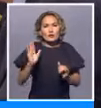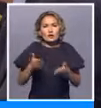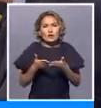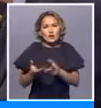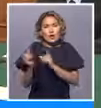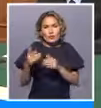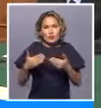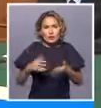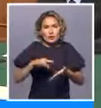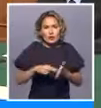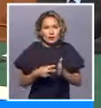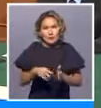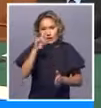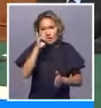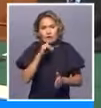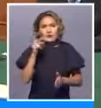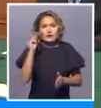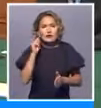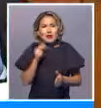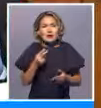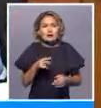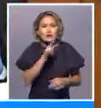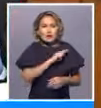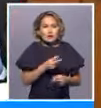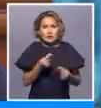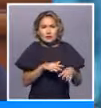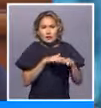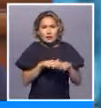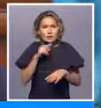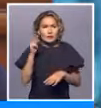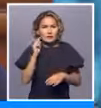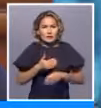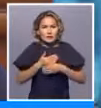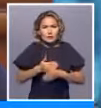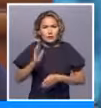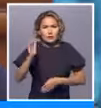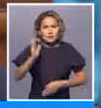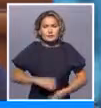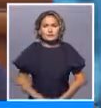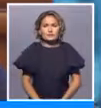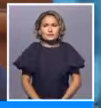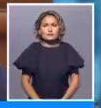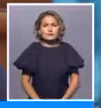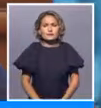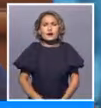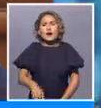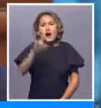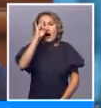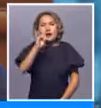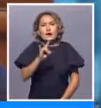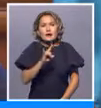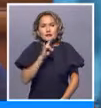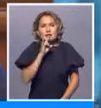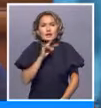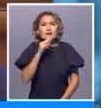әлеуетін арттыруға да инвестиция салатын болды. Для Казахстана сотрудничество с провинцией Цзянсу. Қазақстан үшін